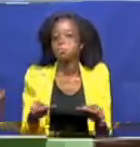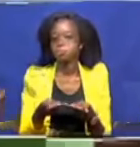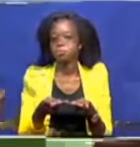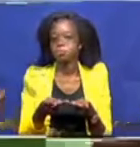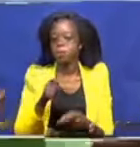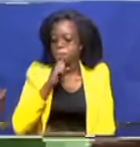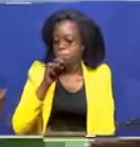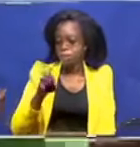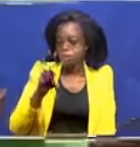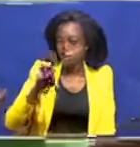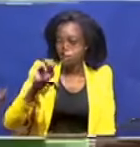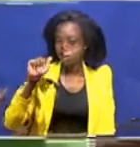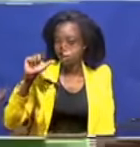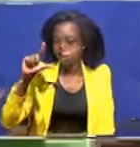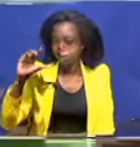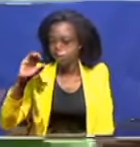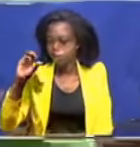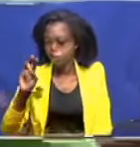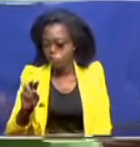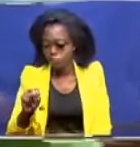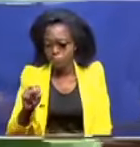Malcolm Muggeridge